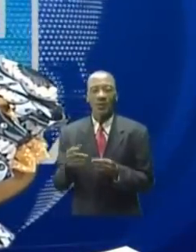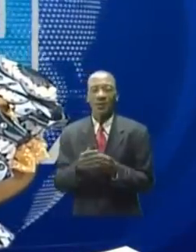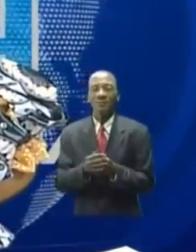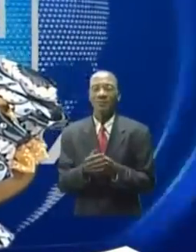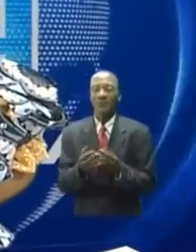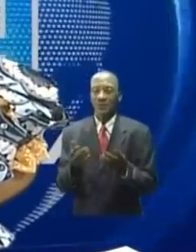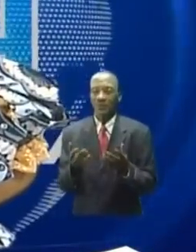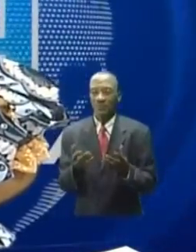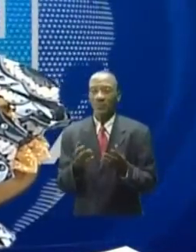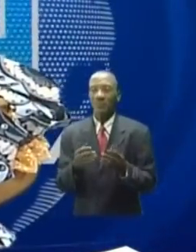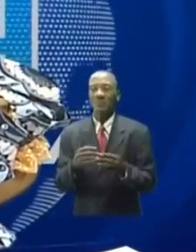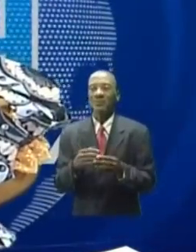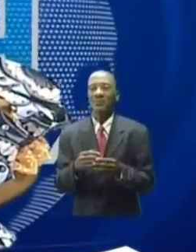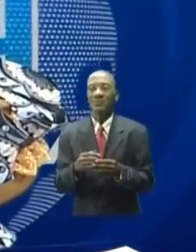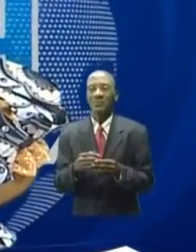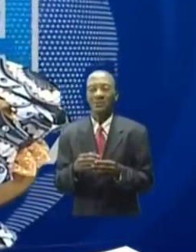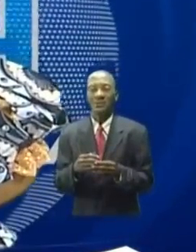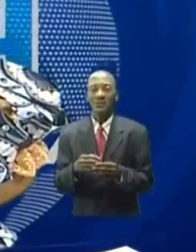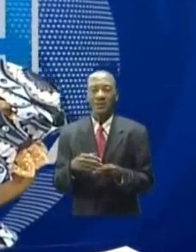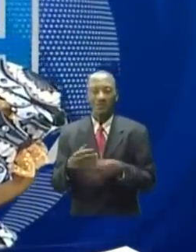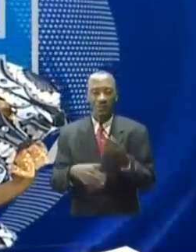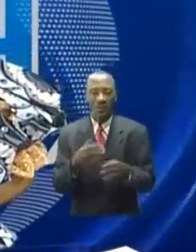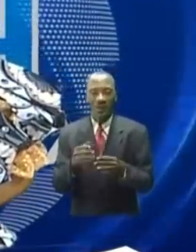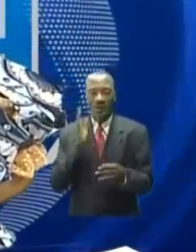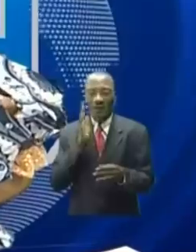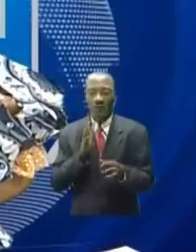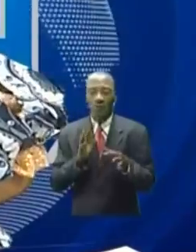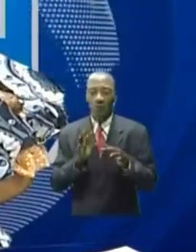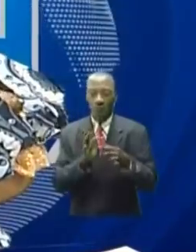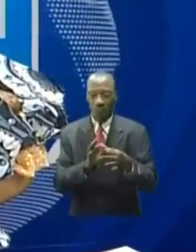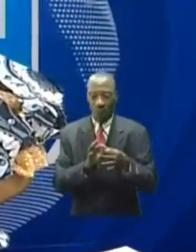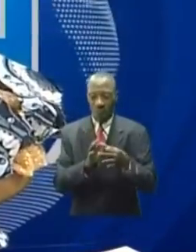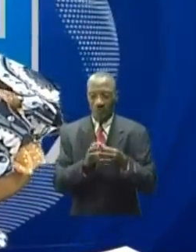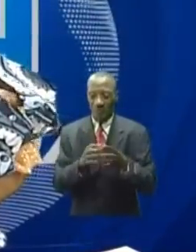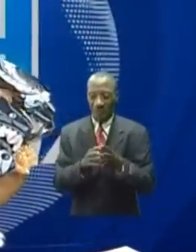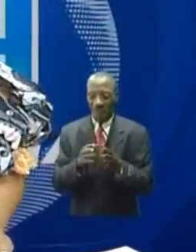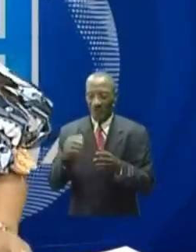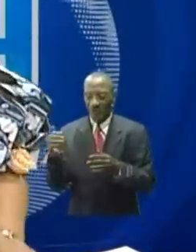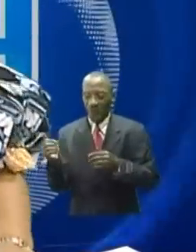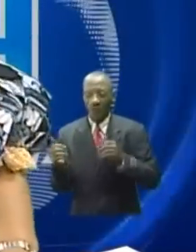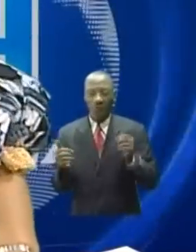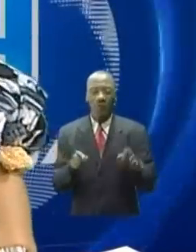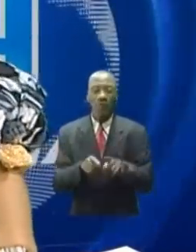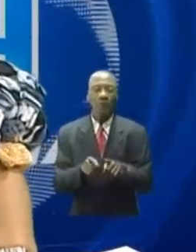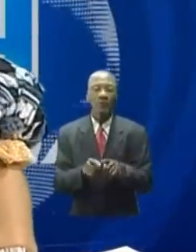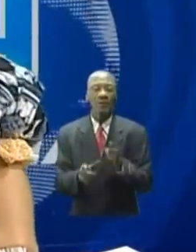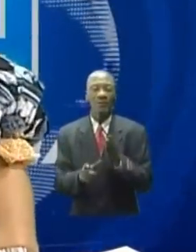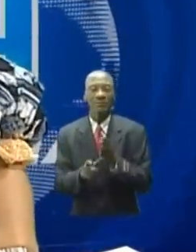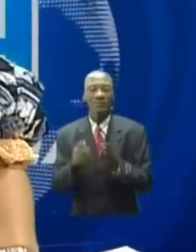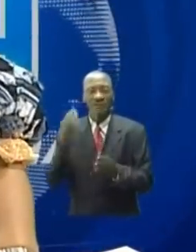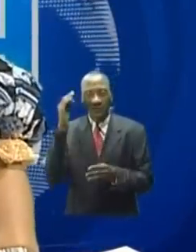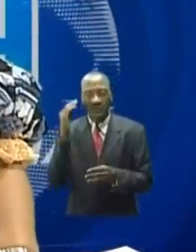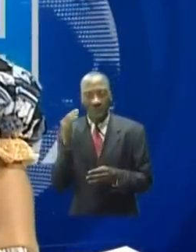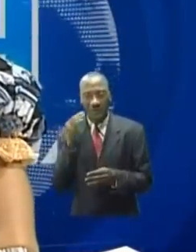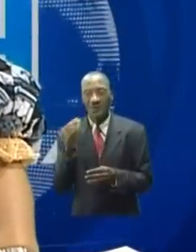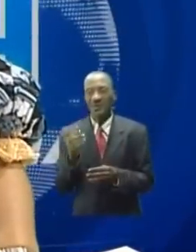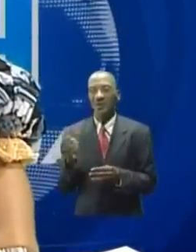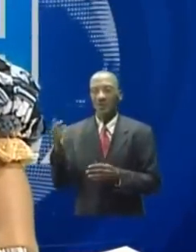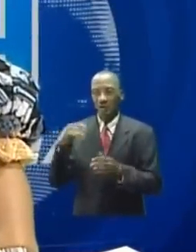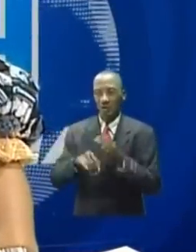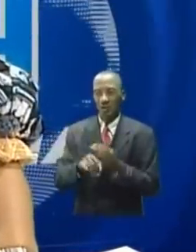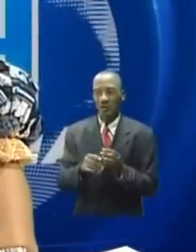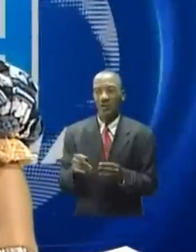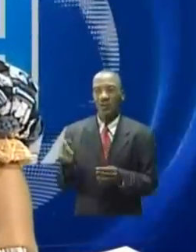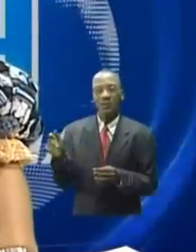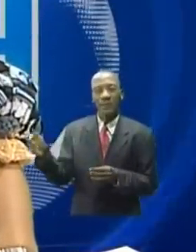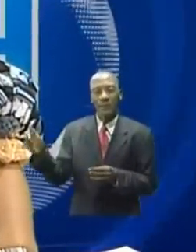organisée par Exim Bank Inde. Le vice-premier ministre, ministre de l'économie nationale, Vittel Kamere, qui a porté la voix du pays à